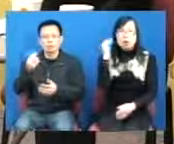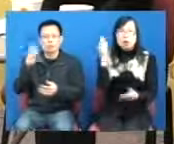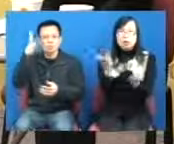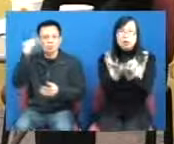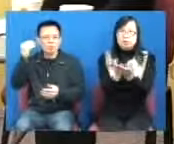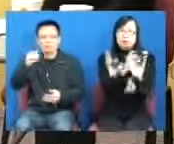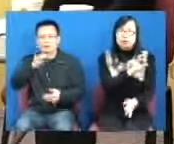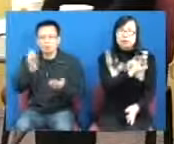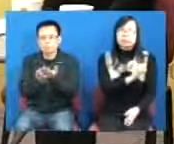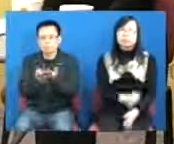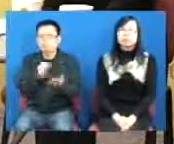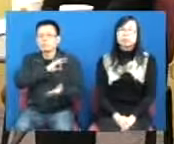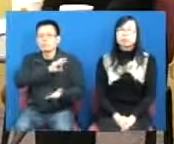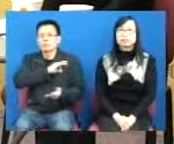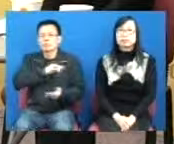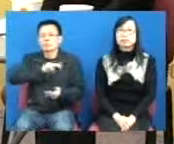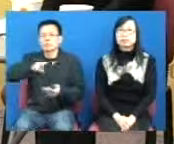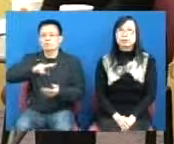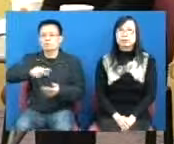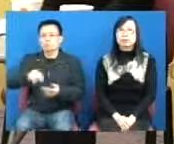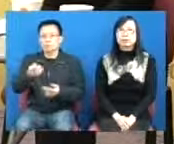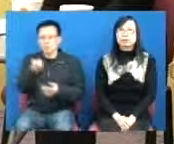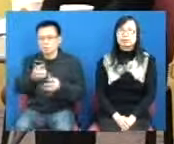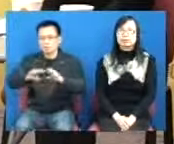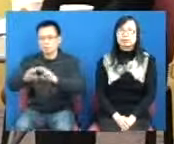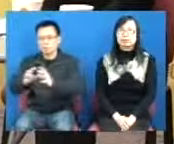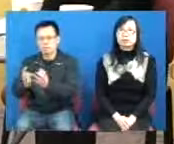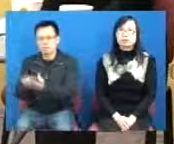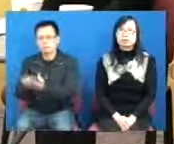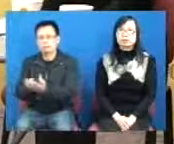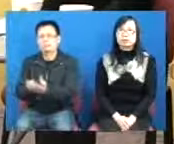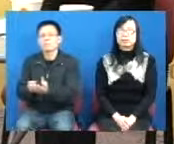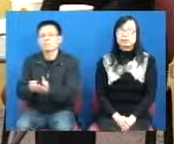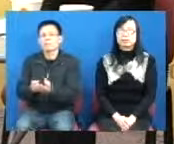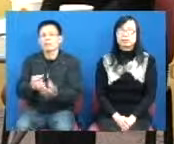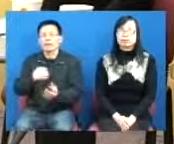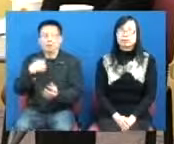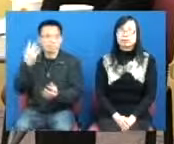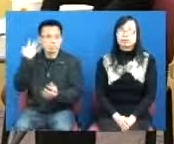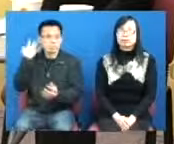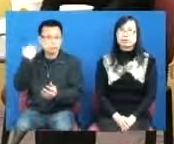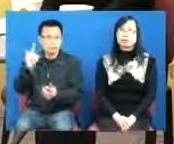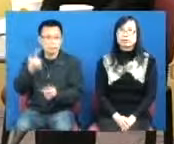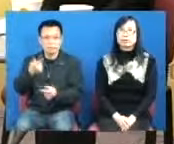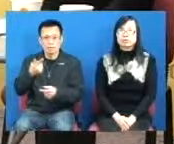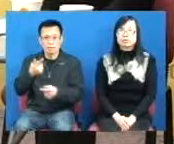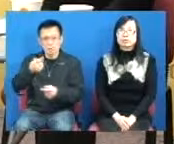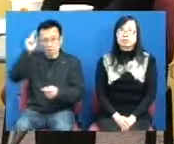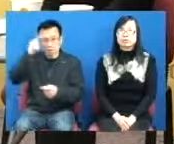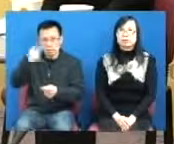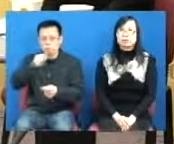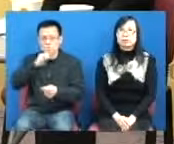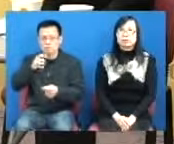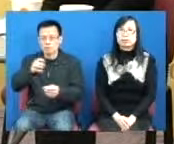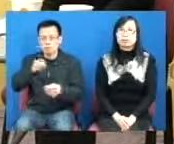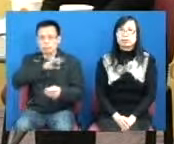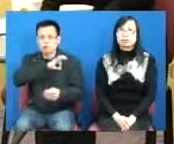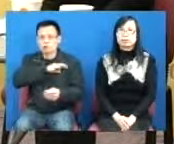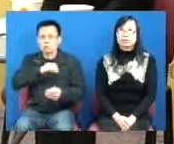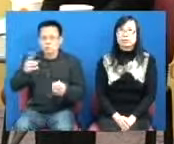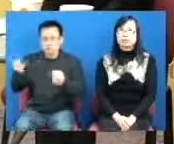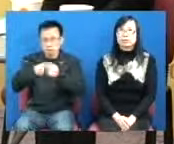的時候你一樣是這樣的小數派變成就是我們那時又怎樣呢其實每天一有這些會他們第一時間